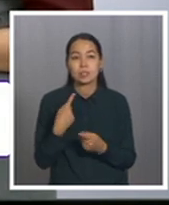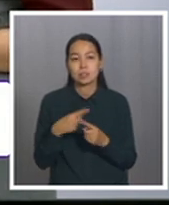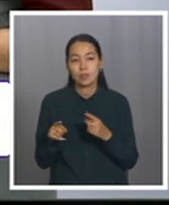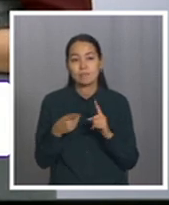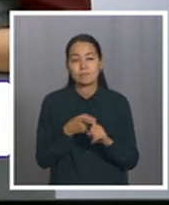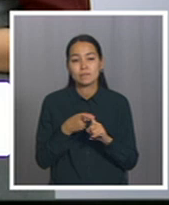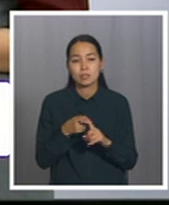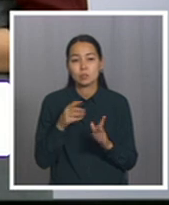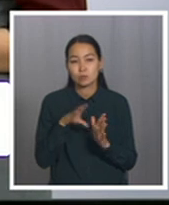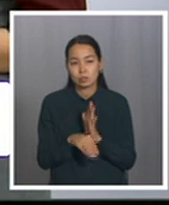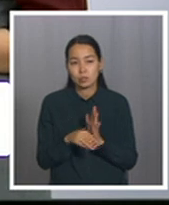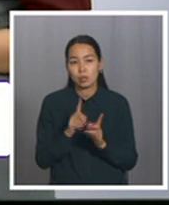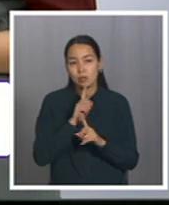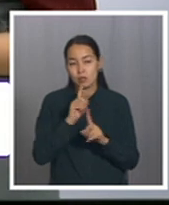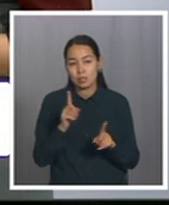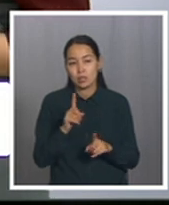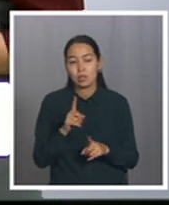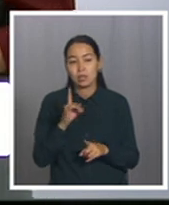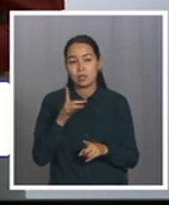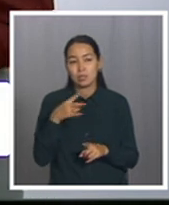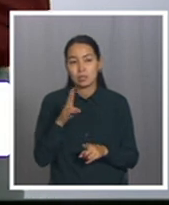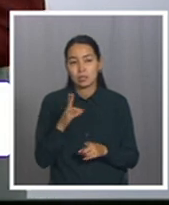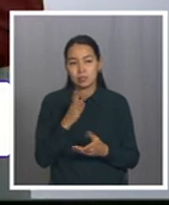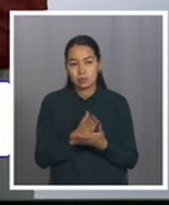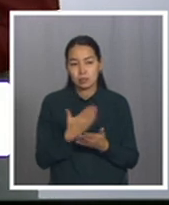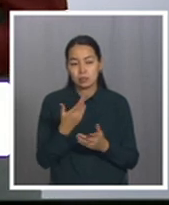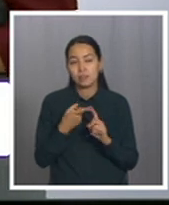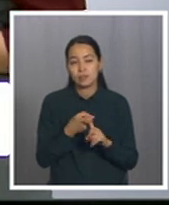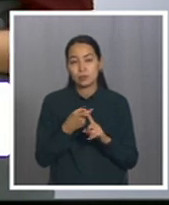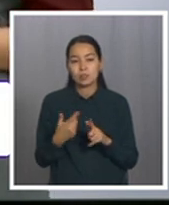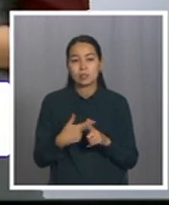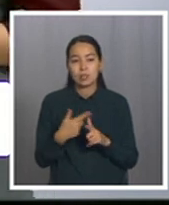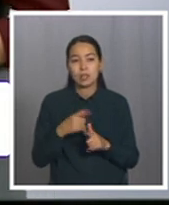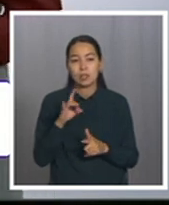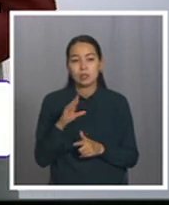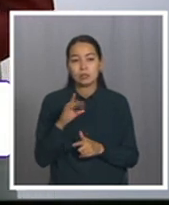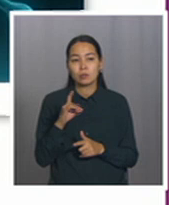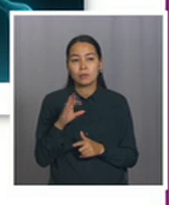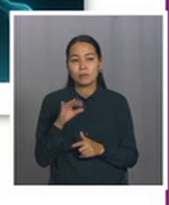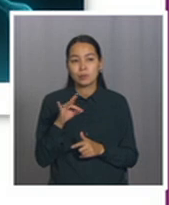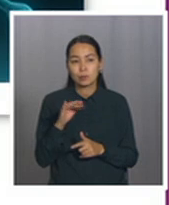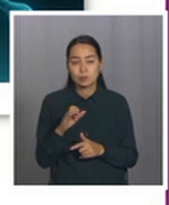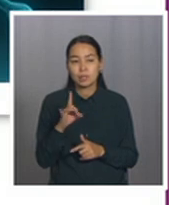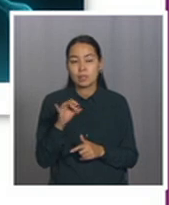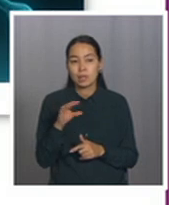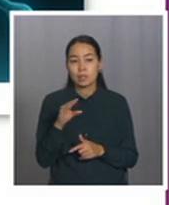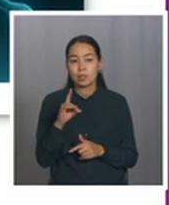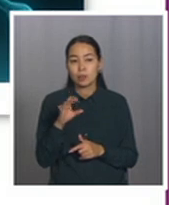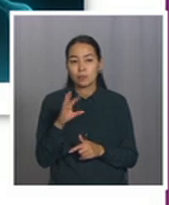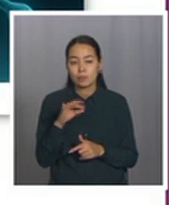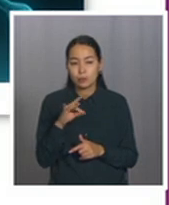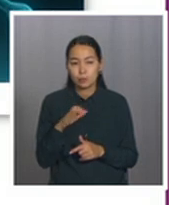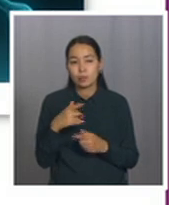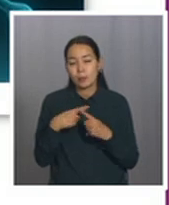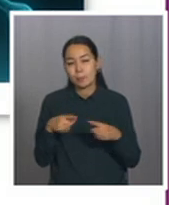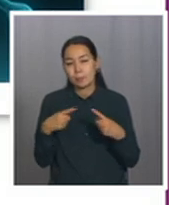вирустардың құрамында ерекше РНК болады. Сондай вирустардың бірі ретровирустар. Ретровирустар басқа